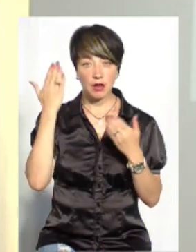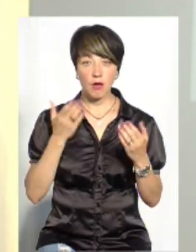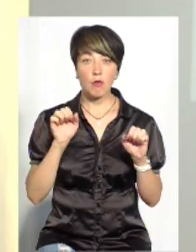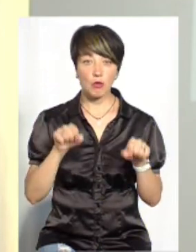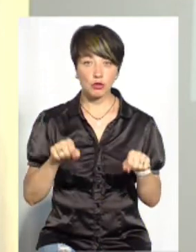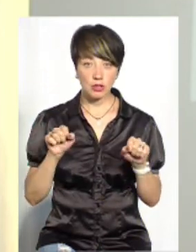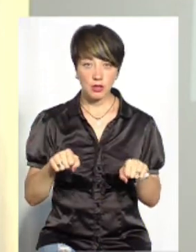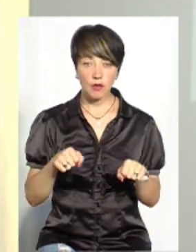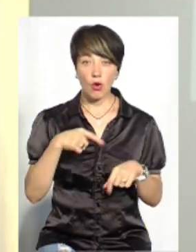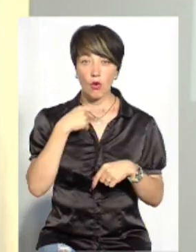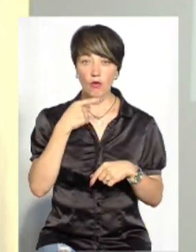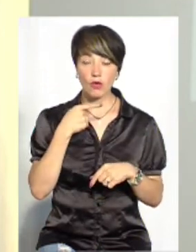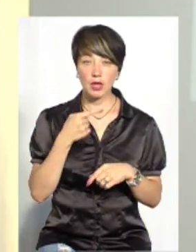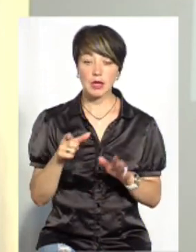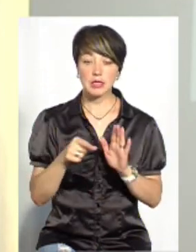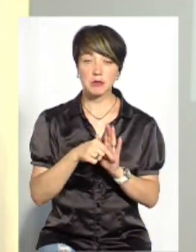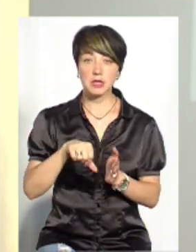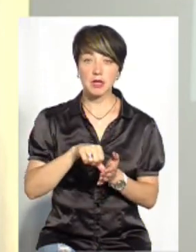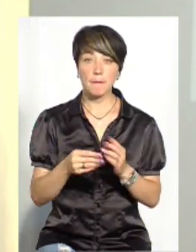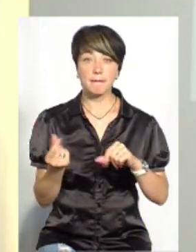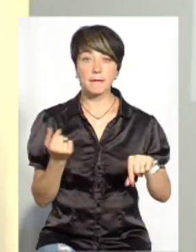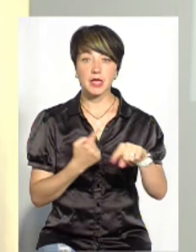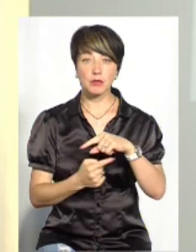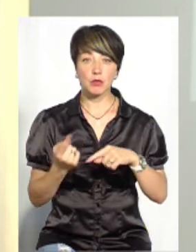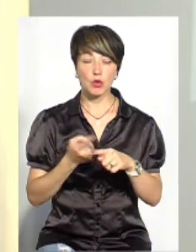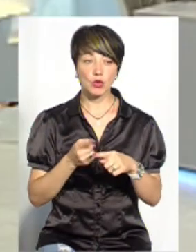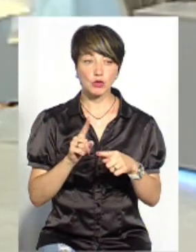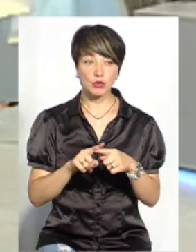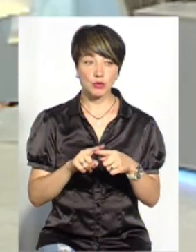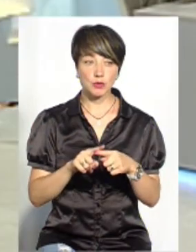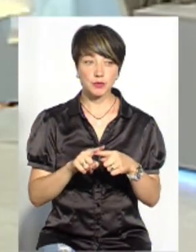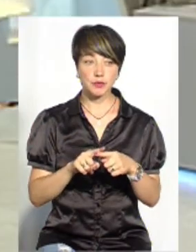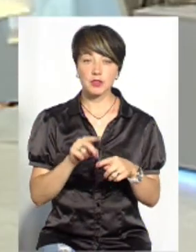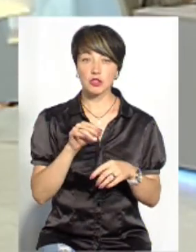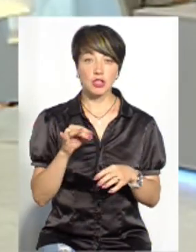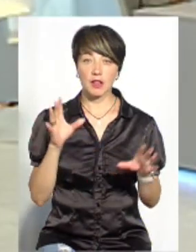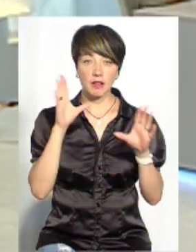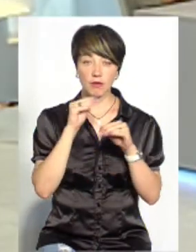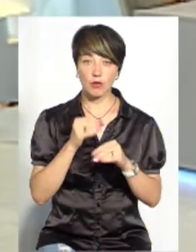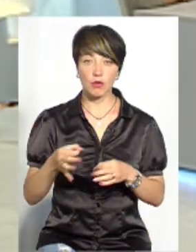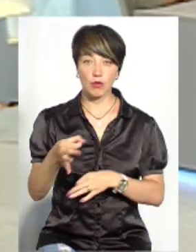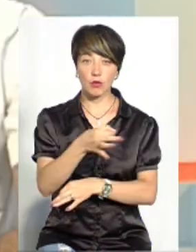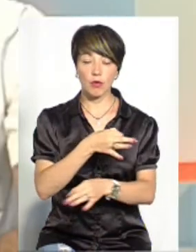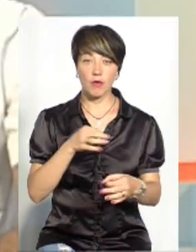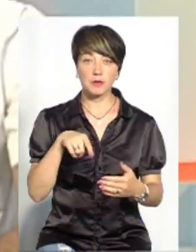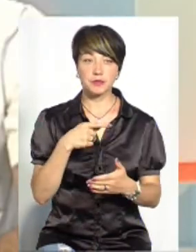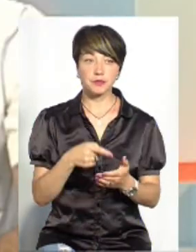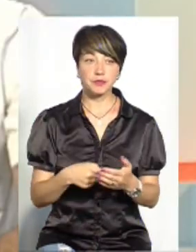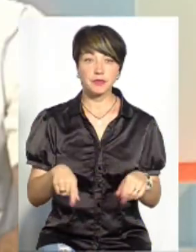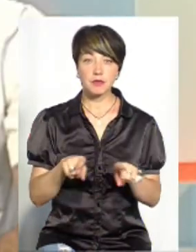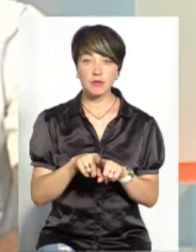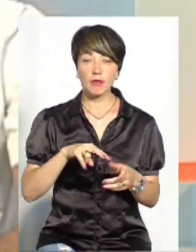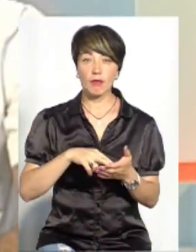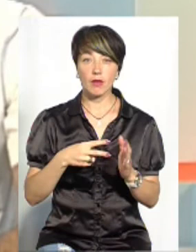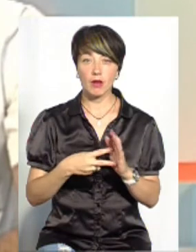ви ж, можливо, говорили саме з представниками бізнесу про ці атракціони. чи ще не доводилось? Все-таки